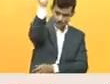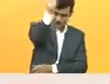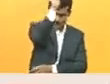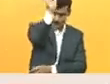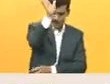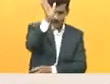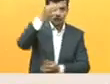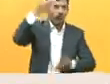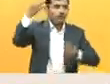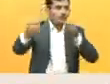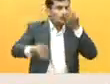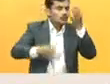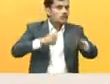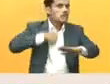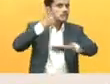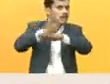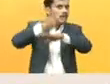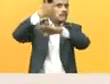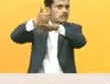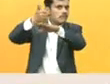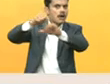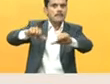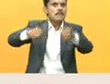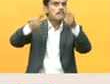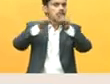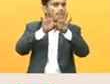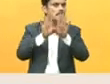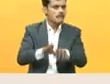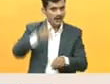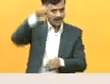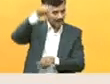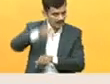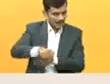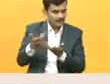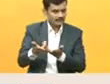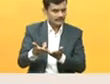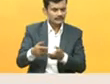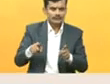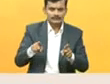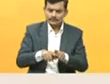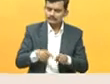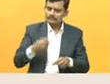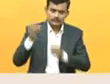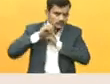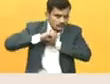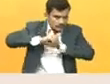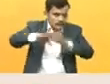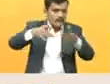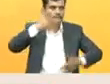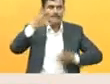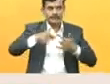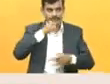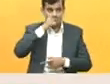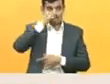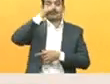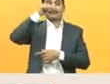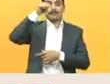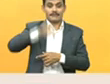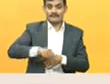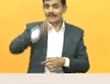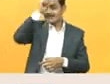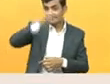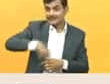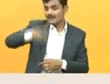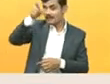कई ऐतिहासिक उपलब्धियां हासिल की हैं। आज मुझे ये बताते हुए गर्व है कि एक